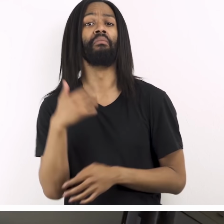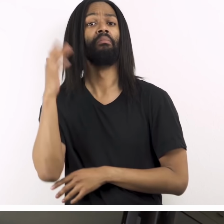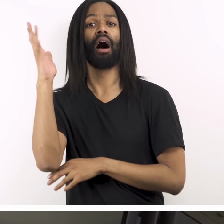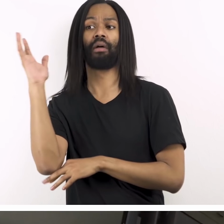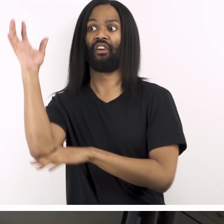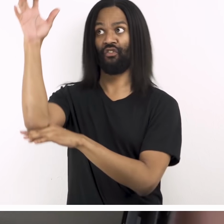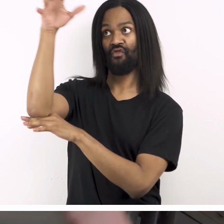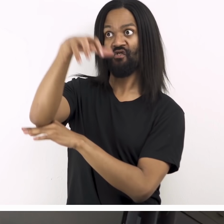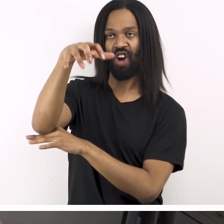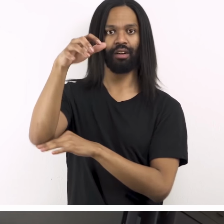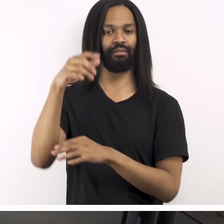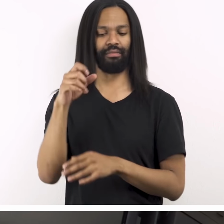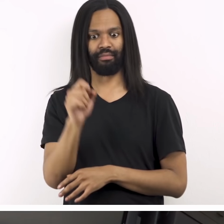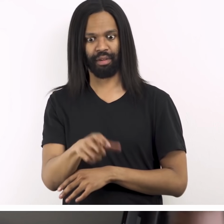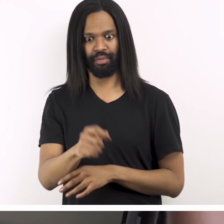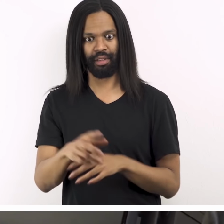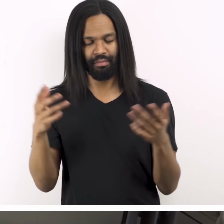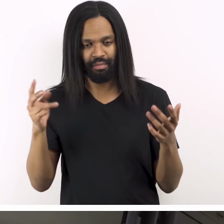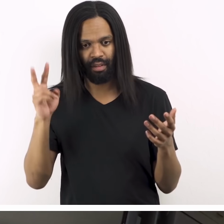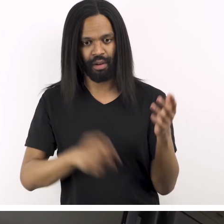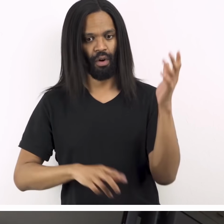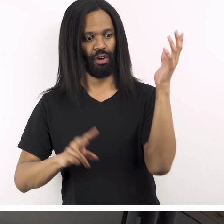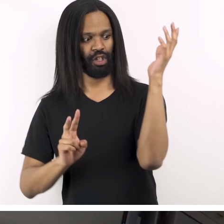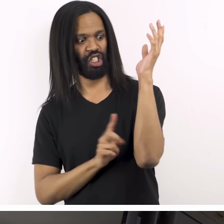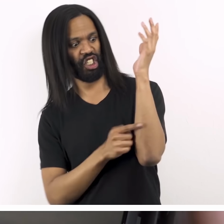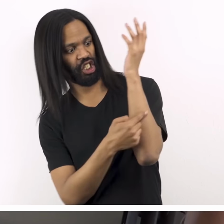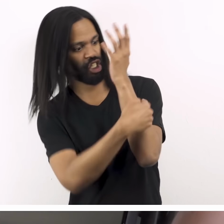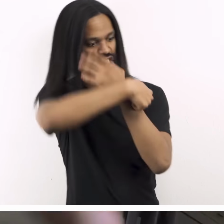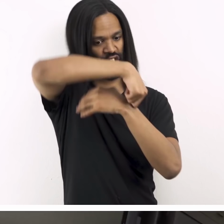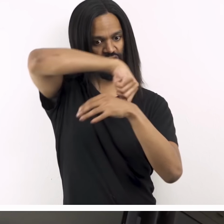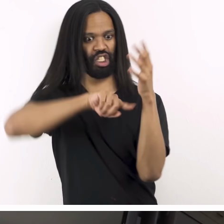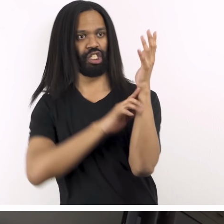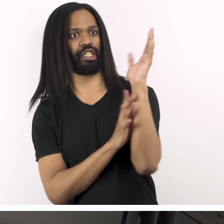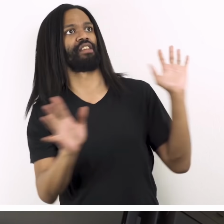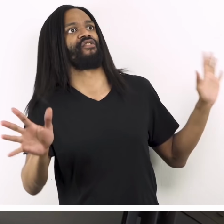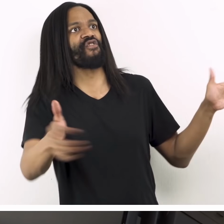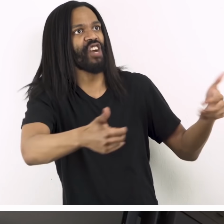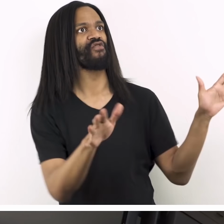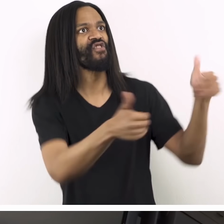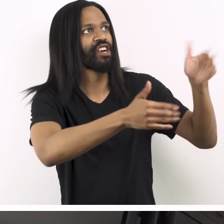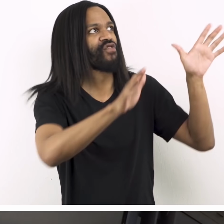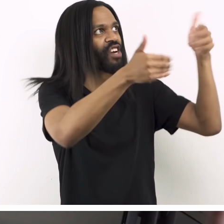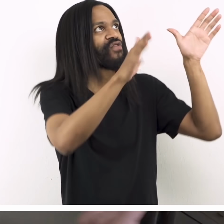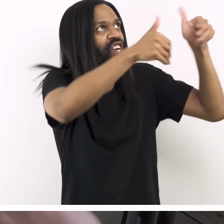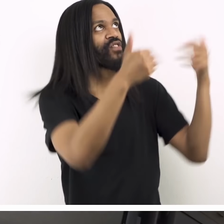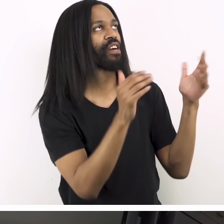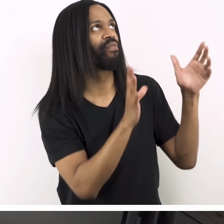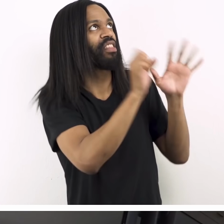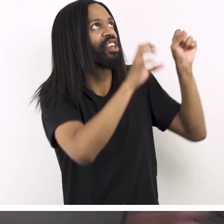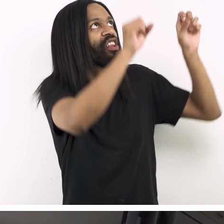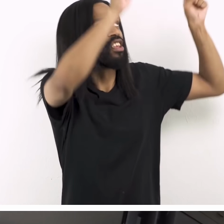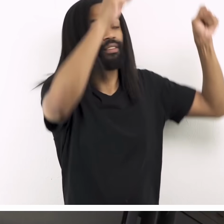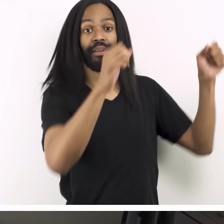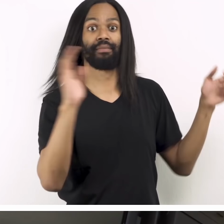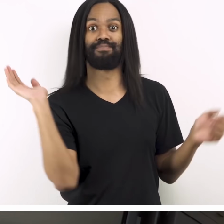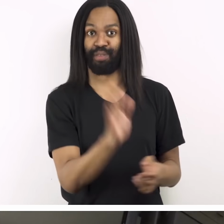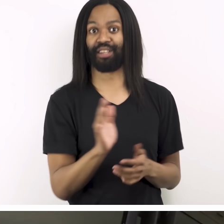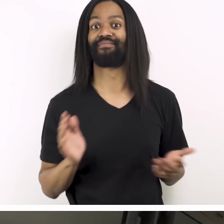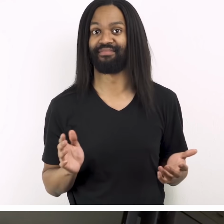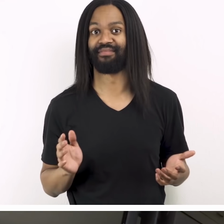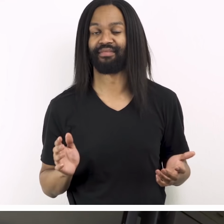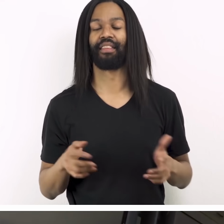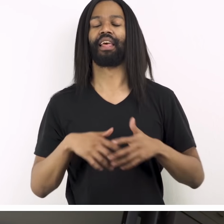pousse en dessous d'un arbre, ça fait un énorme buisson, il est tout accroché et le tronc tourbichonne dans tous les sens. Voilà, mais les racines s'agrippent vraiment